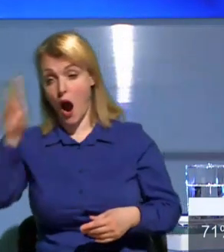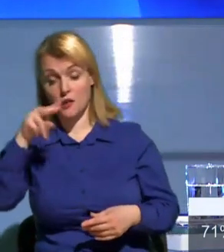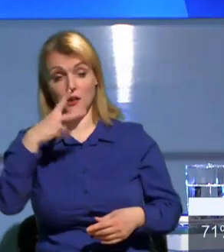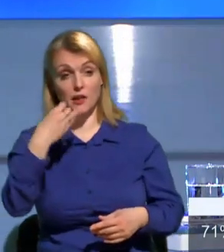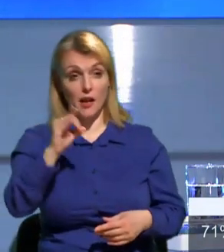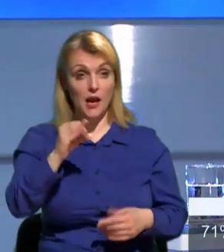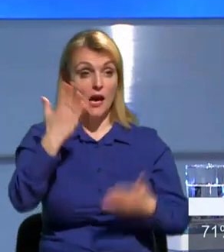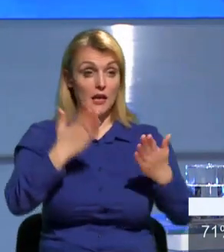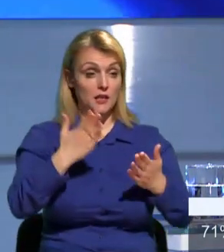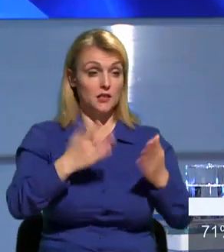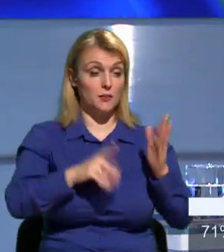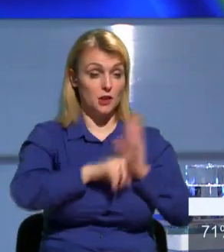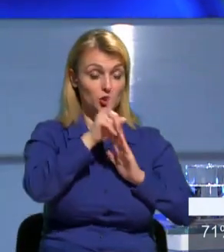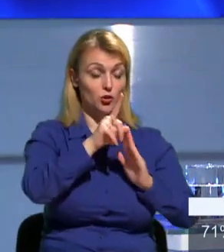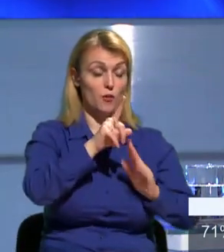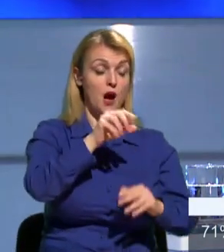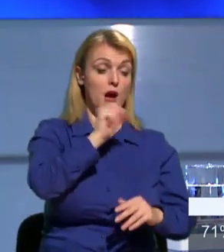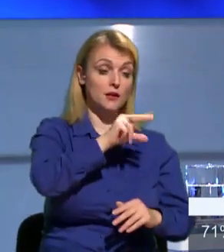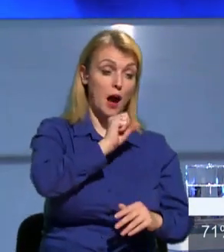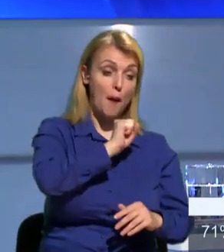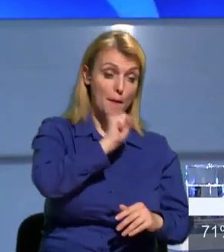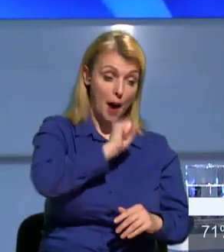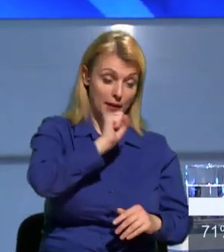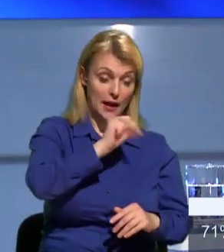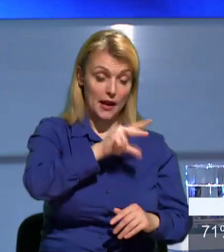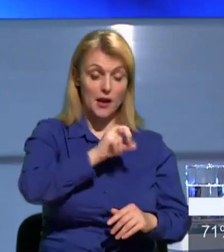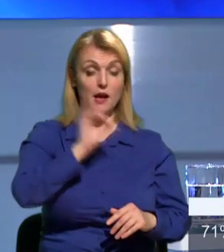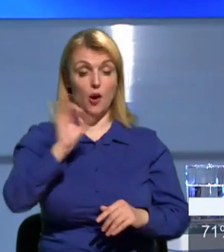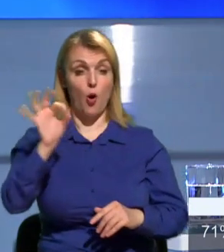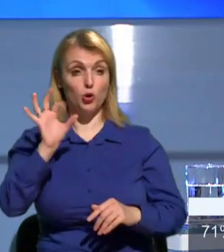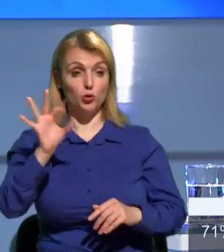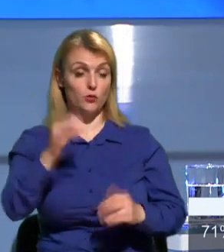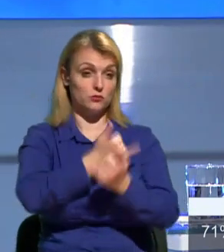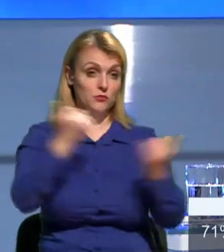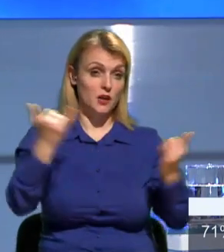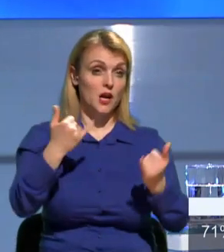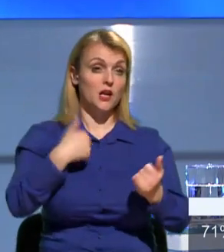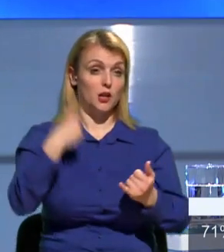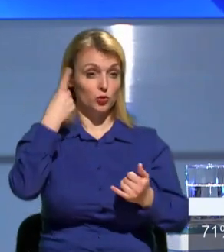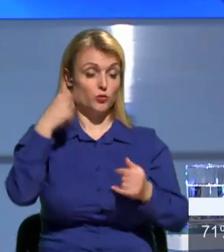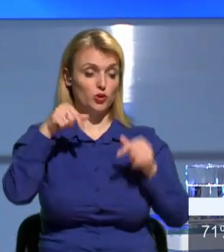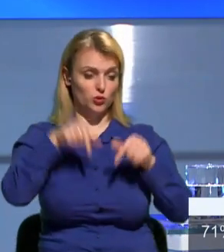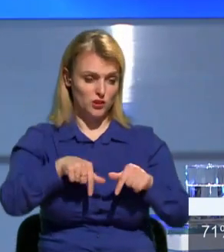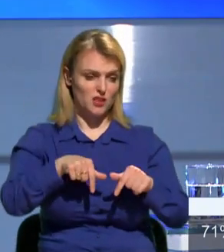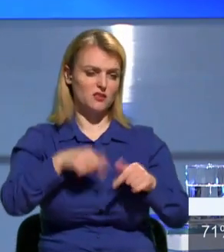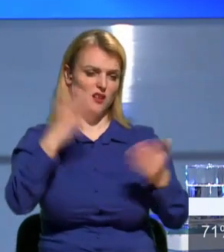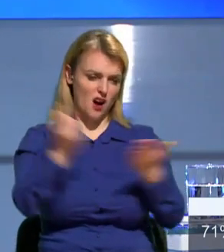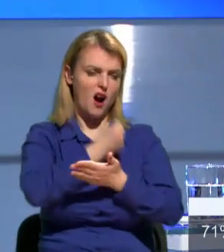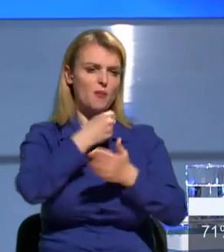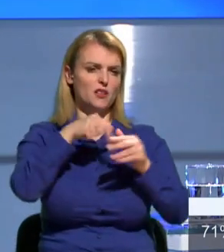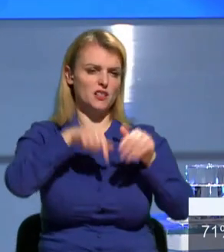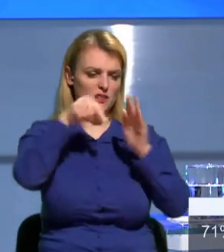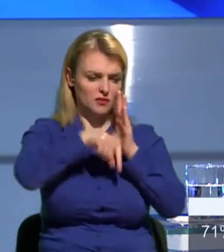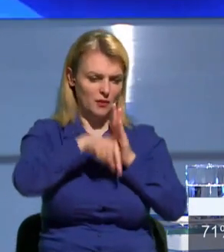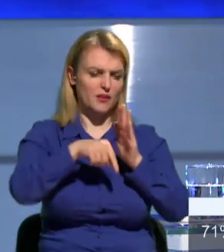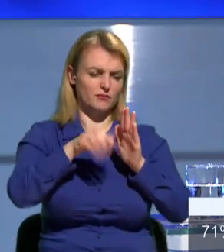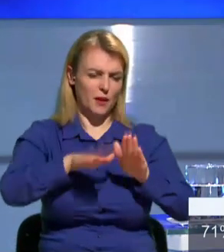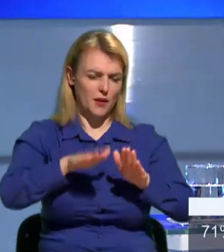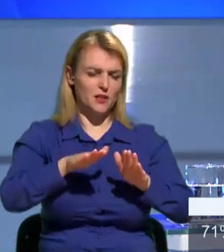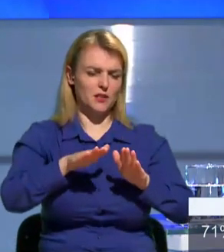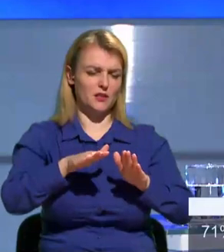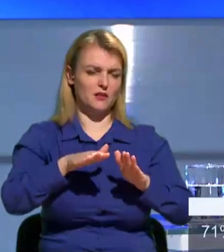în octombrie. Eu cred că aceste mijloace bănești noi le vom acumula din surse interne, din dezvoltarea economiei. Uitați-vă, eu am datele